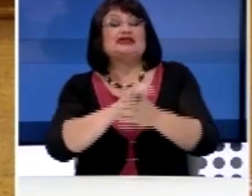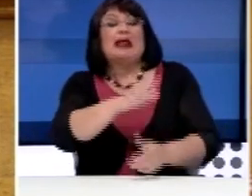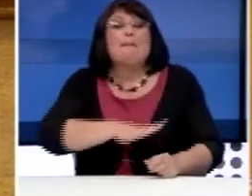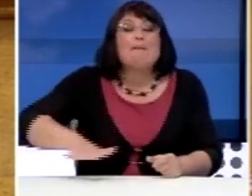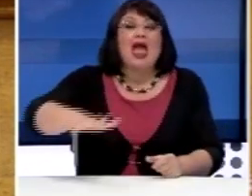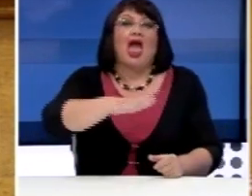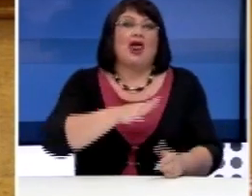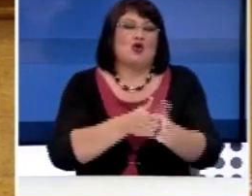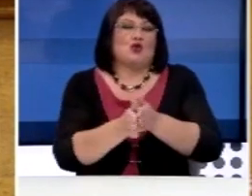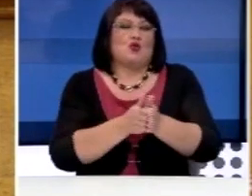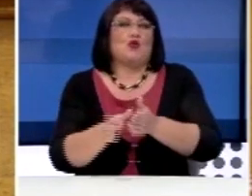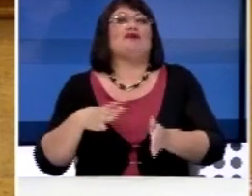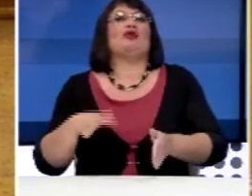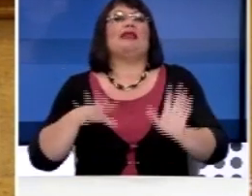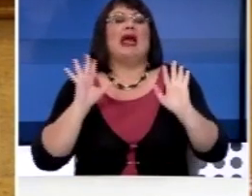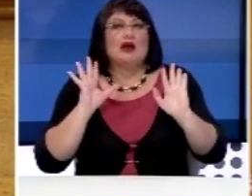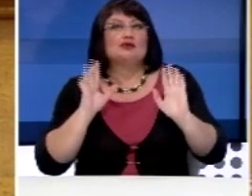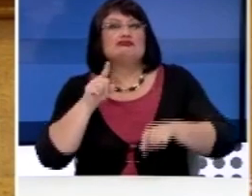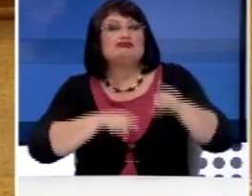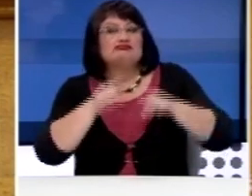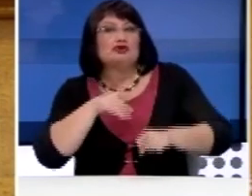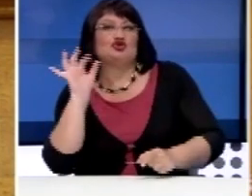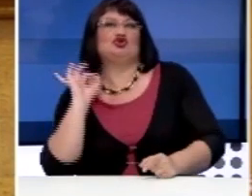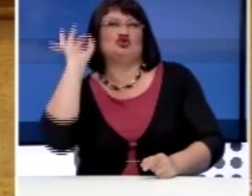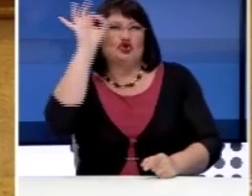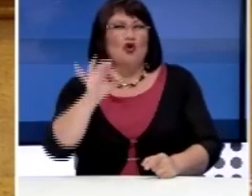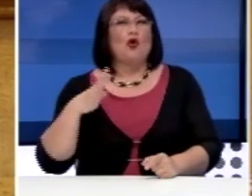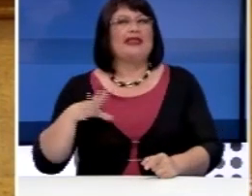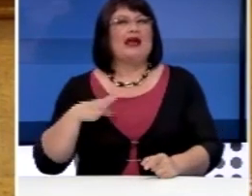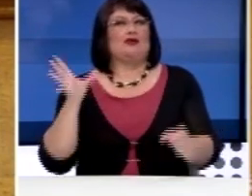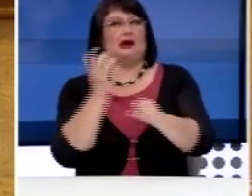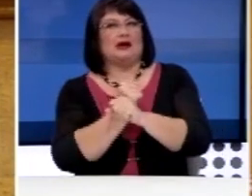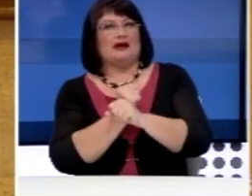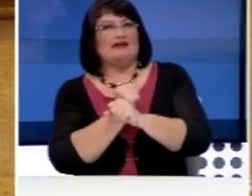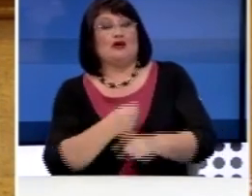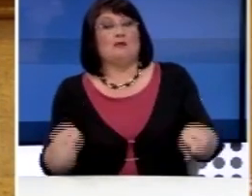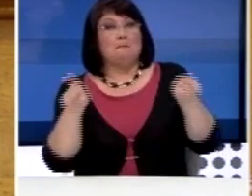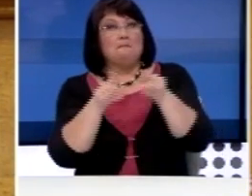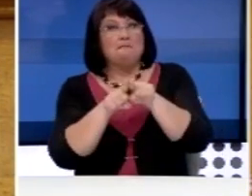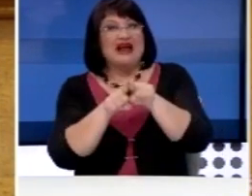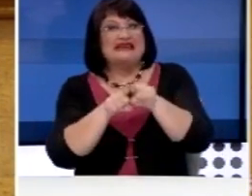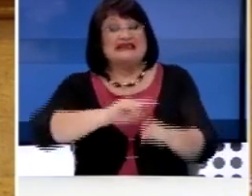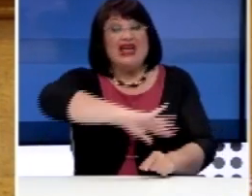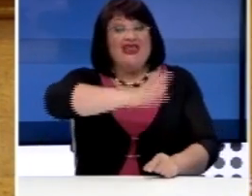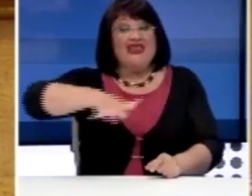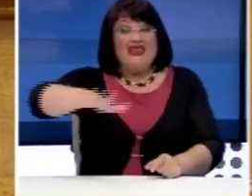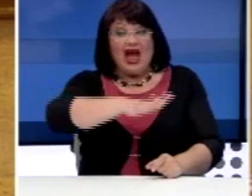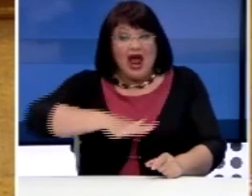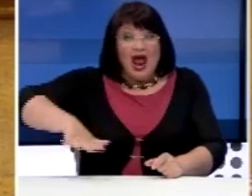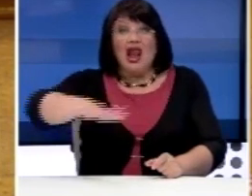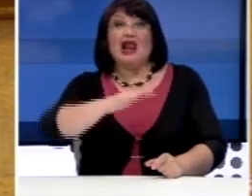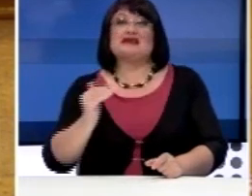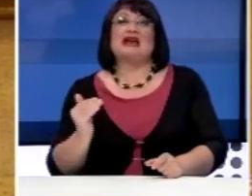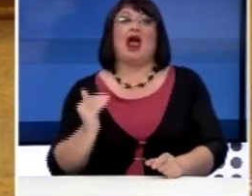περιοχή. Μέρος αυτών των επιδιώξεων είναι και η συνεκμετάλλευση των θανάσιων ζωνών της